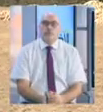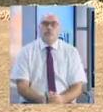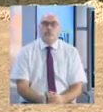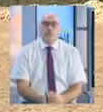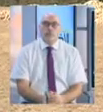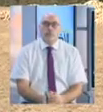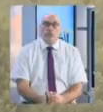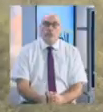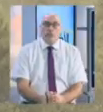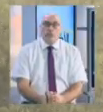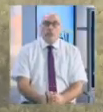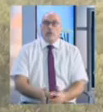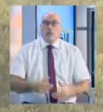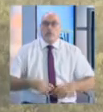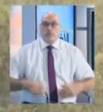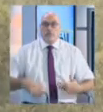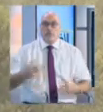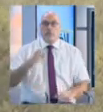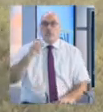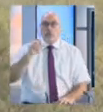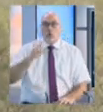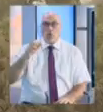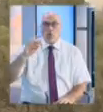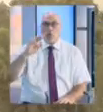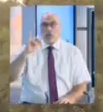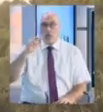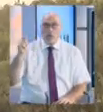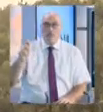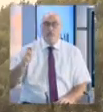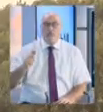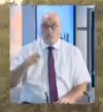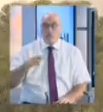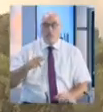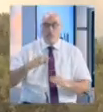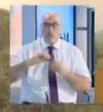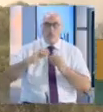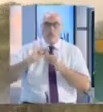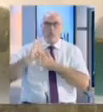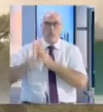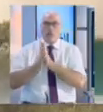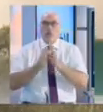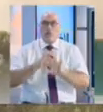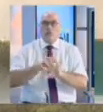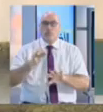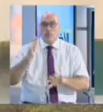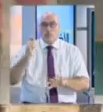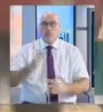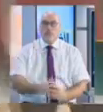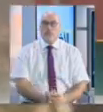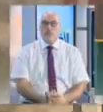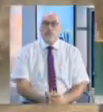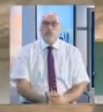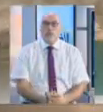حريق آخر بمشتى الجليل ببلدية الزعرورية المتضررة من الحرائق الأخيرة بسقهراس،